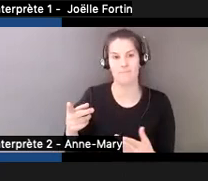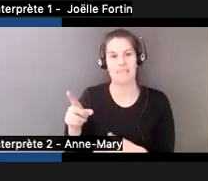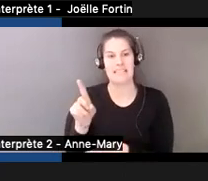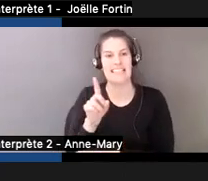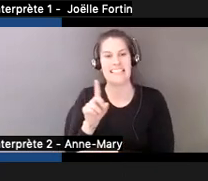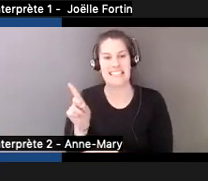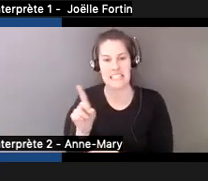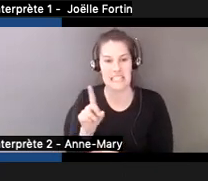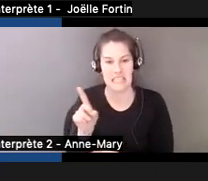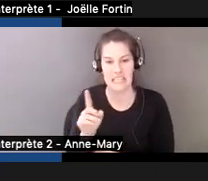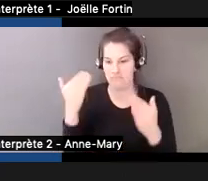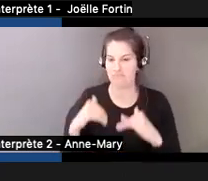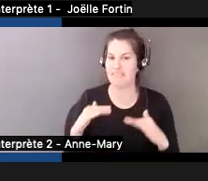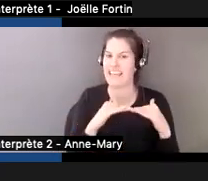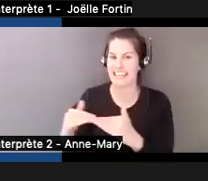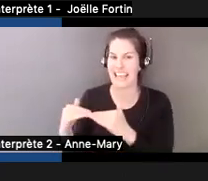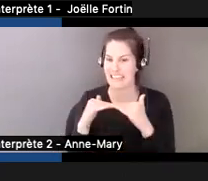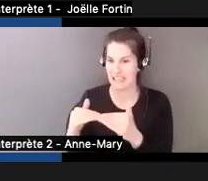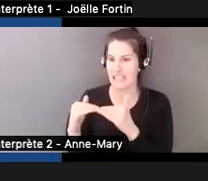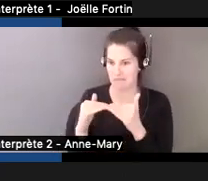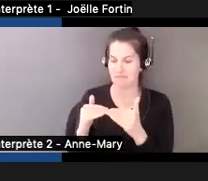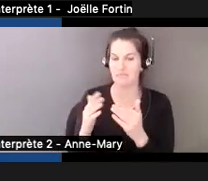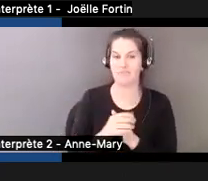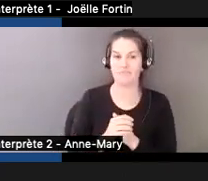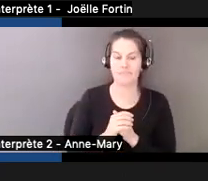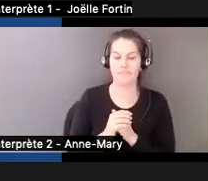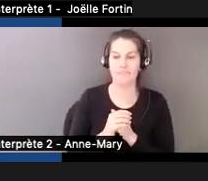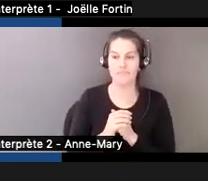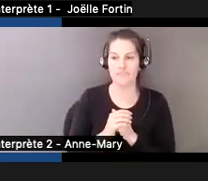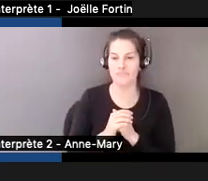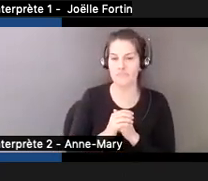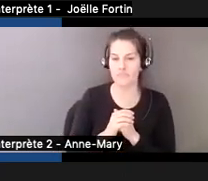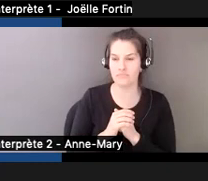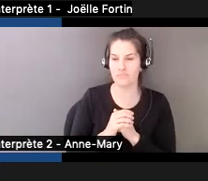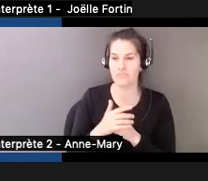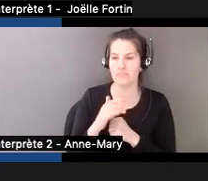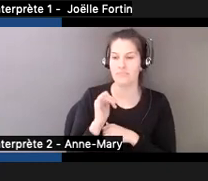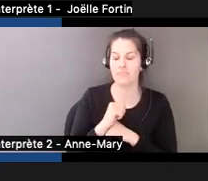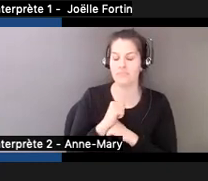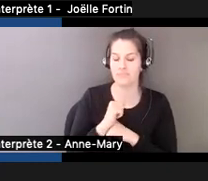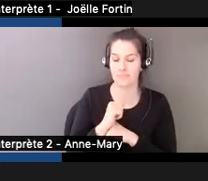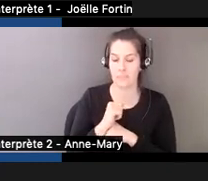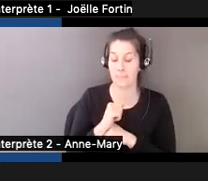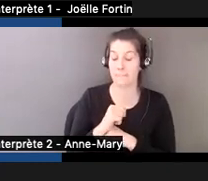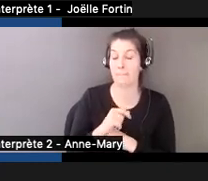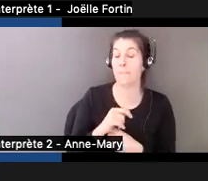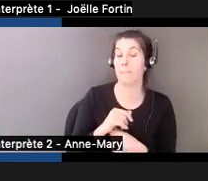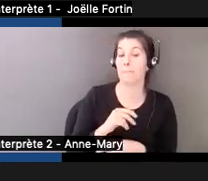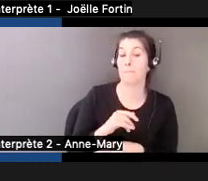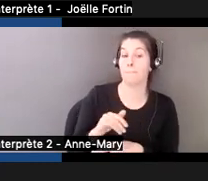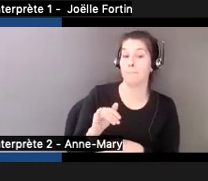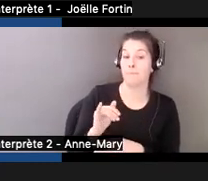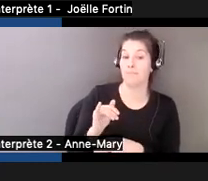priver une personne qui a été diagnostiquée de